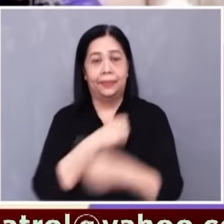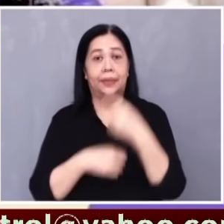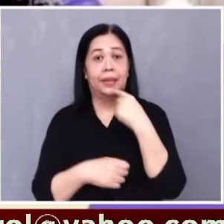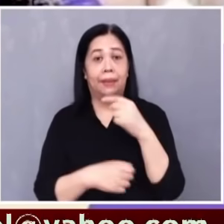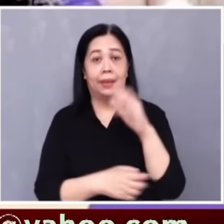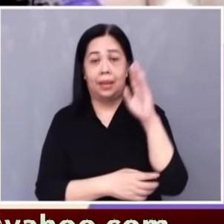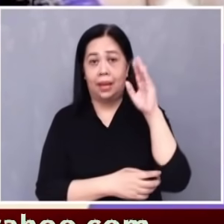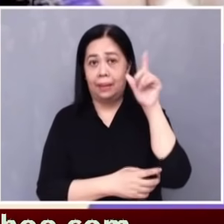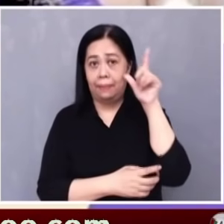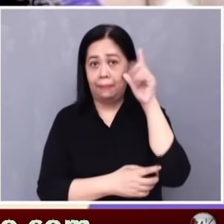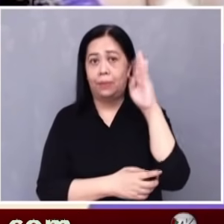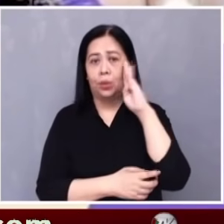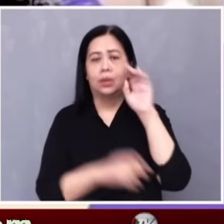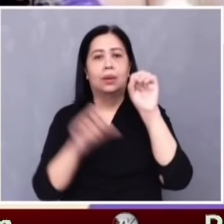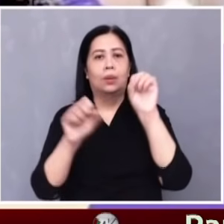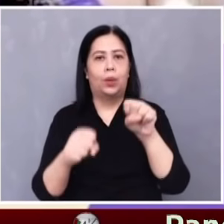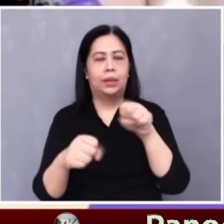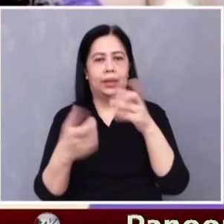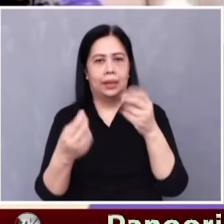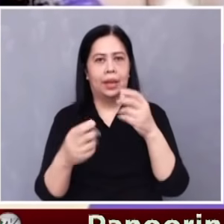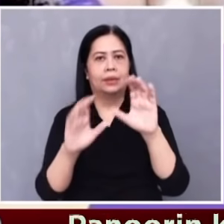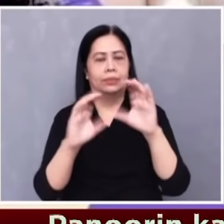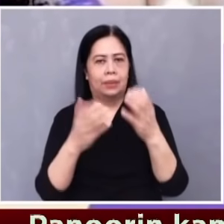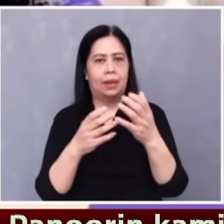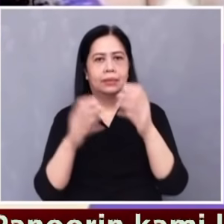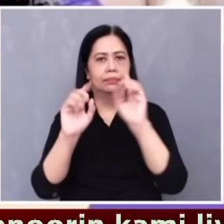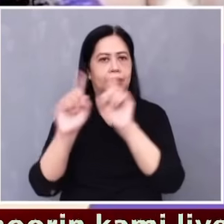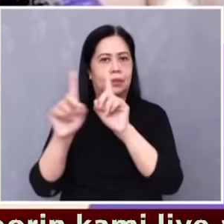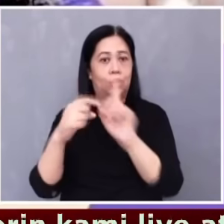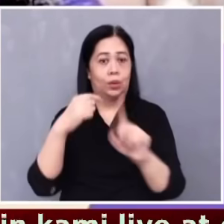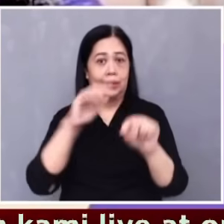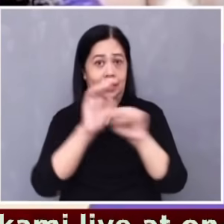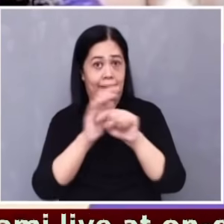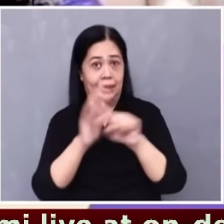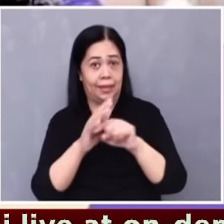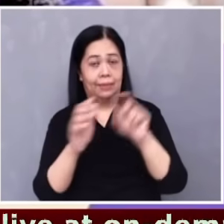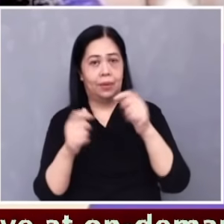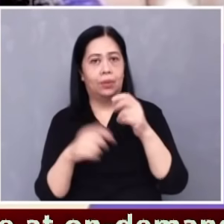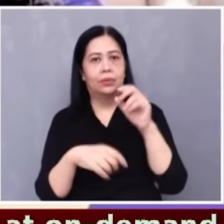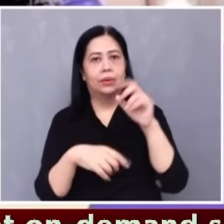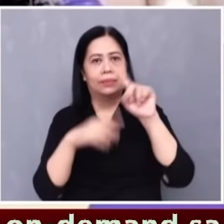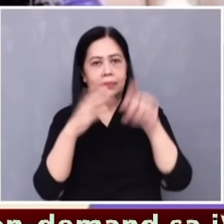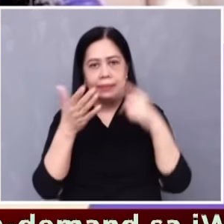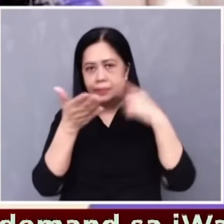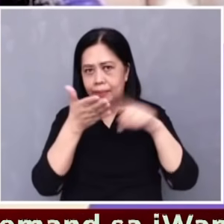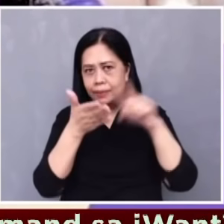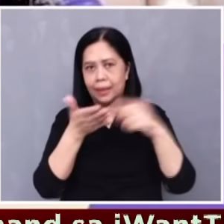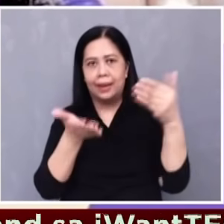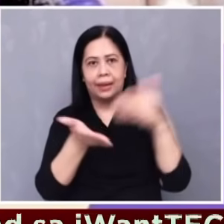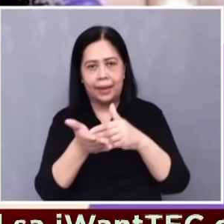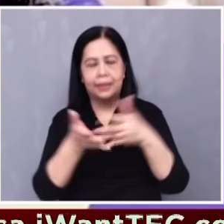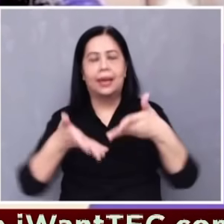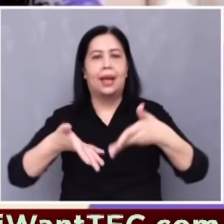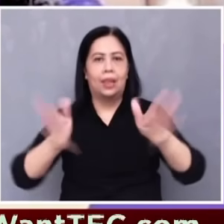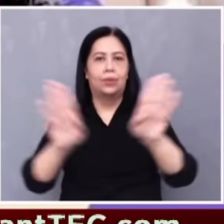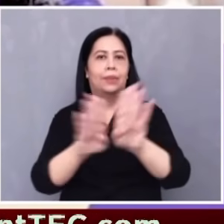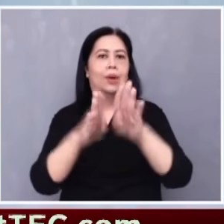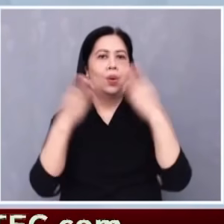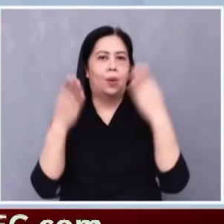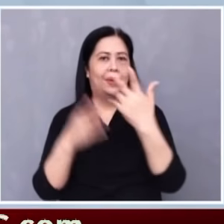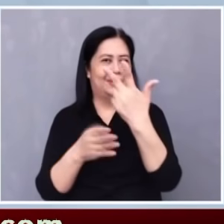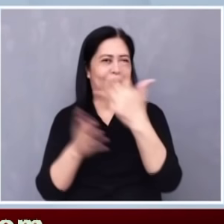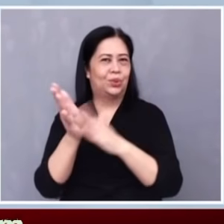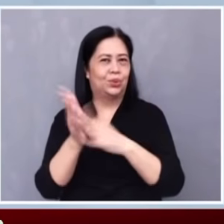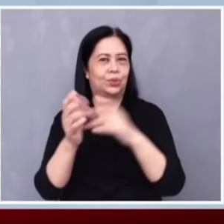maaari nang pumasok ang mga naturang gurong nagnegatibo sa confirmatory test at pinayagan na rin magbukas ang mga paaralan